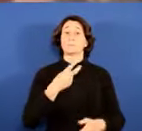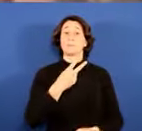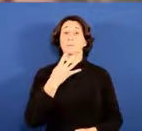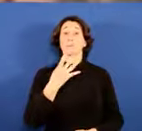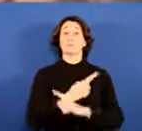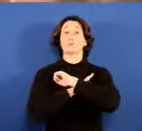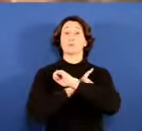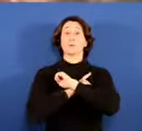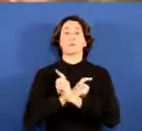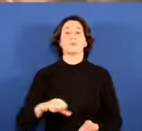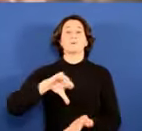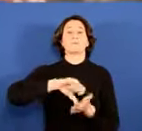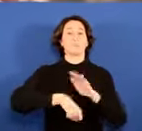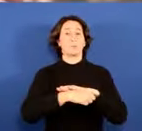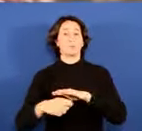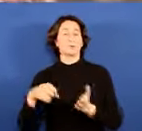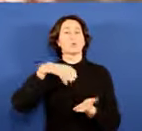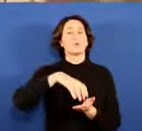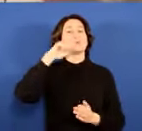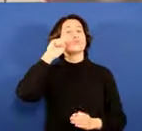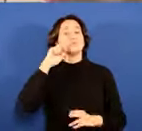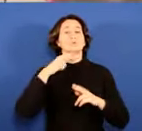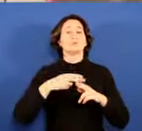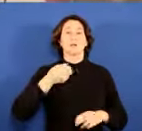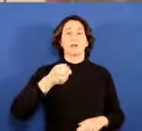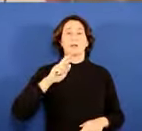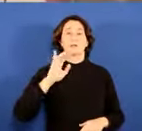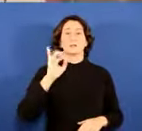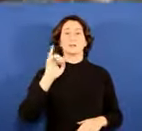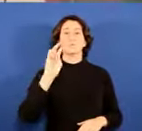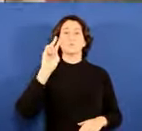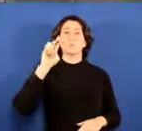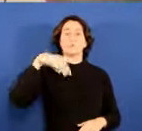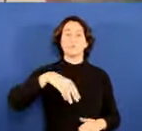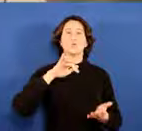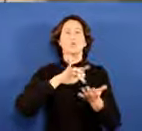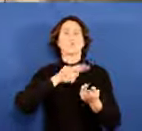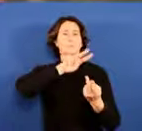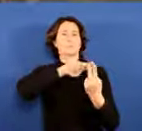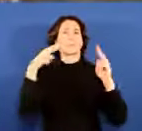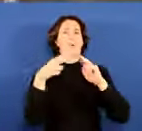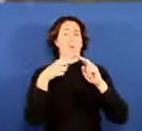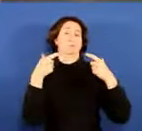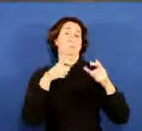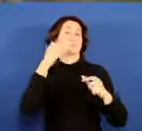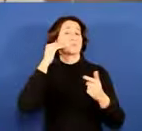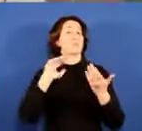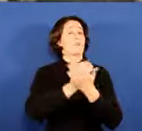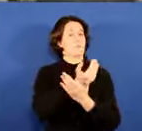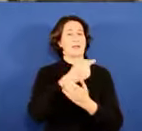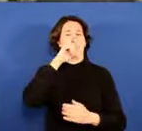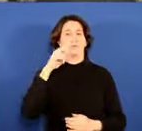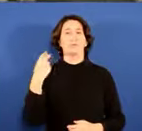Tailerrak, musika eta erakusketak egongo dira eta horrez gain, lehiaketako sariak banatuko dira aurkeztutako 121